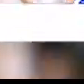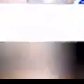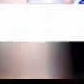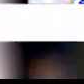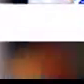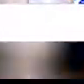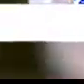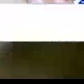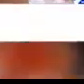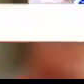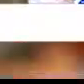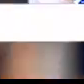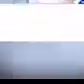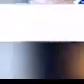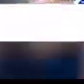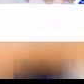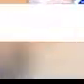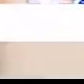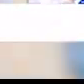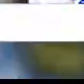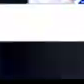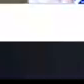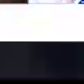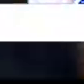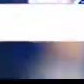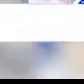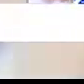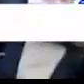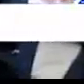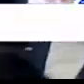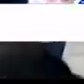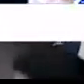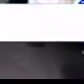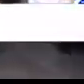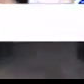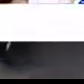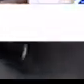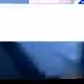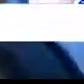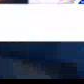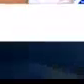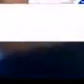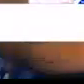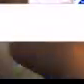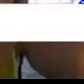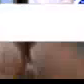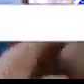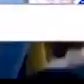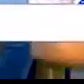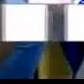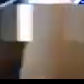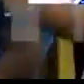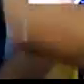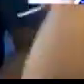Marșul dedicat centenarului Marii Uniri își continuă drumul prin Republica Moldova. După două nopți petrecute la vamă, unioniștii au reușit să treacă